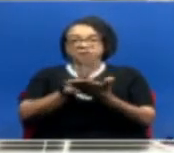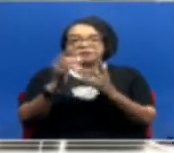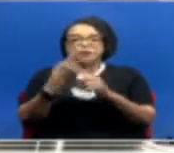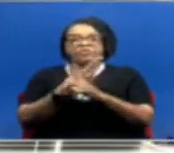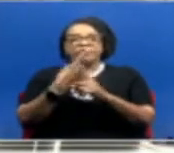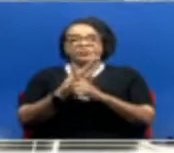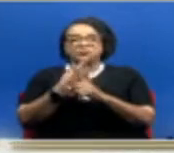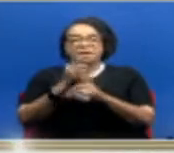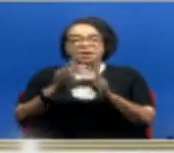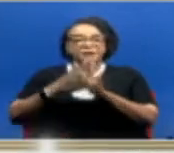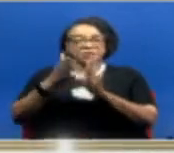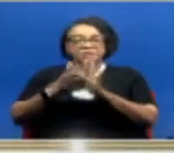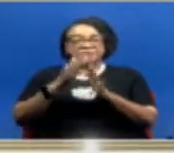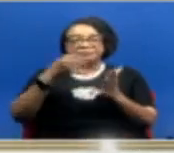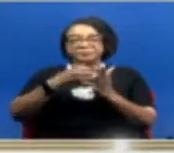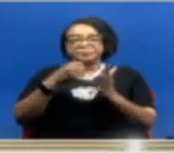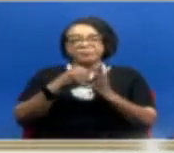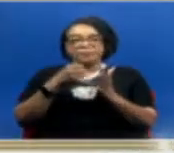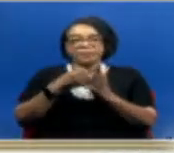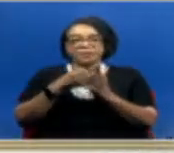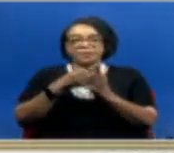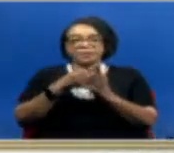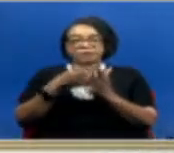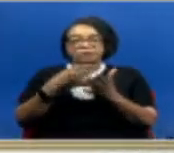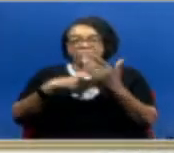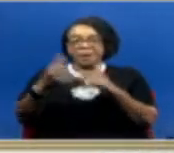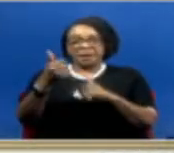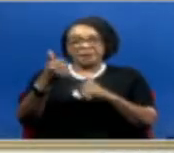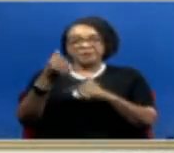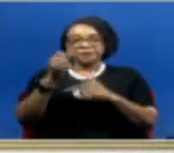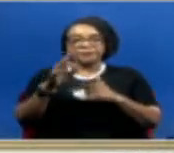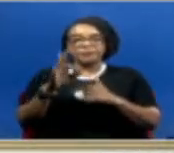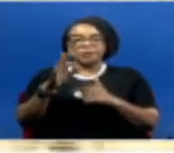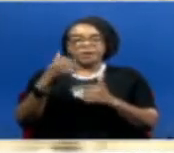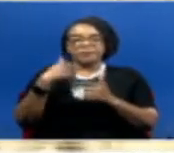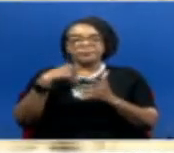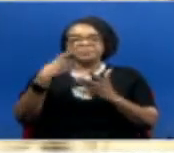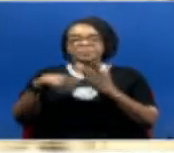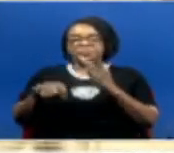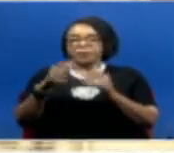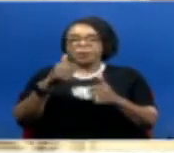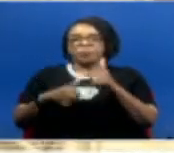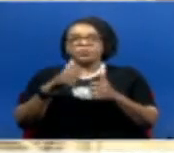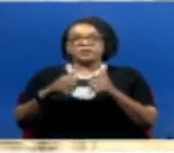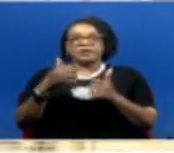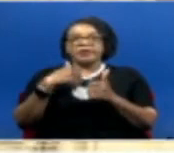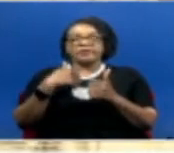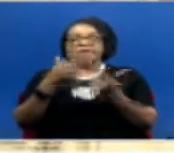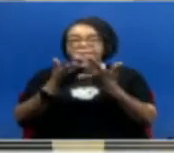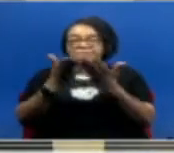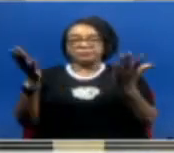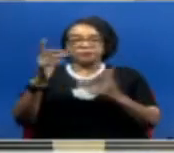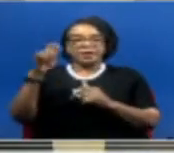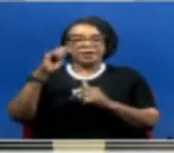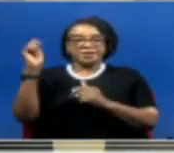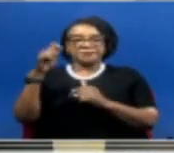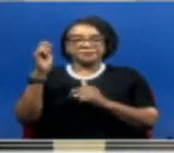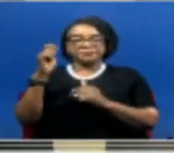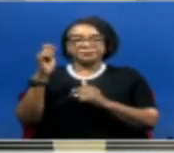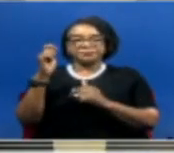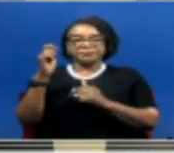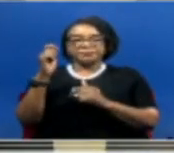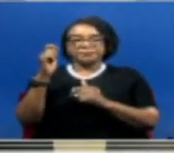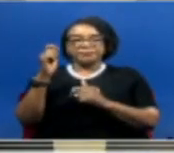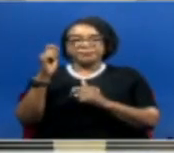dharura, ikiwemo mahitaji ya kulipia ongezeko la riba inayotozwa madeni ya Kenya. From the time we read